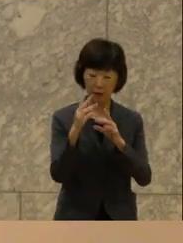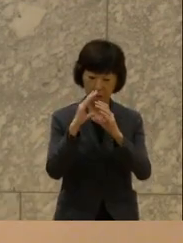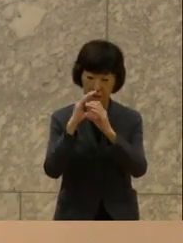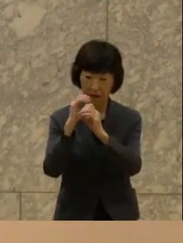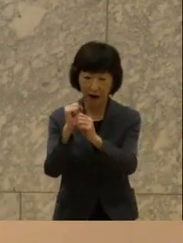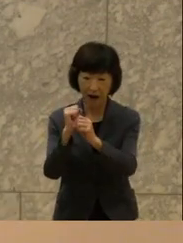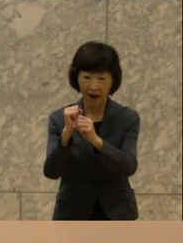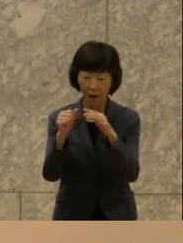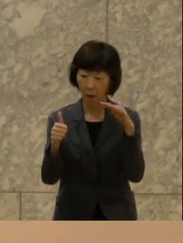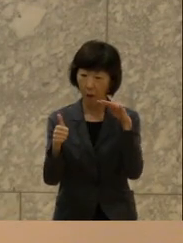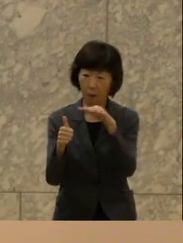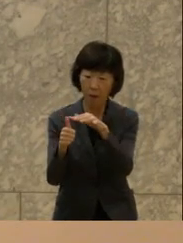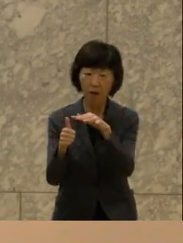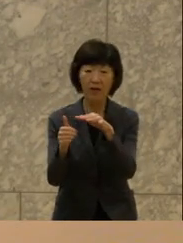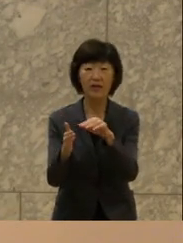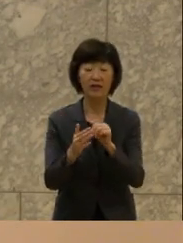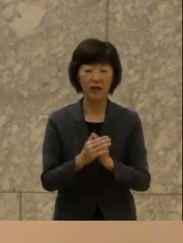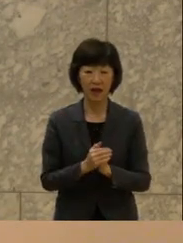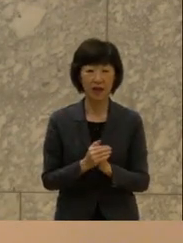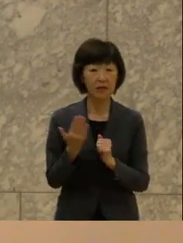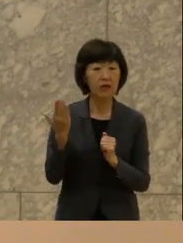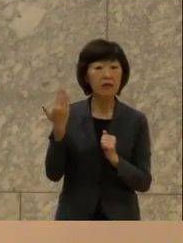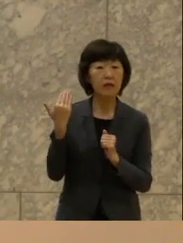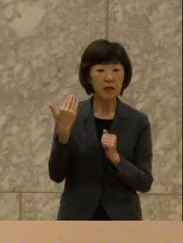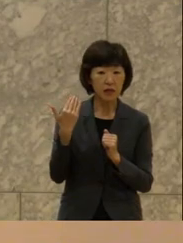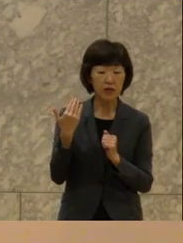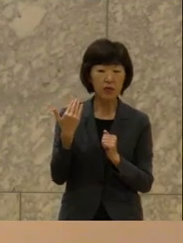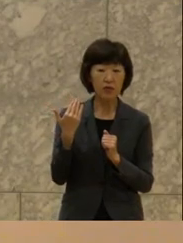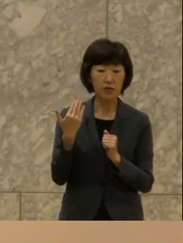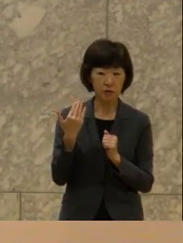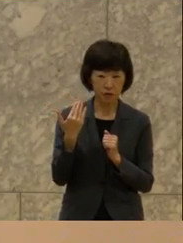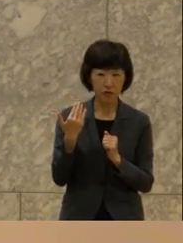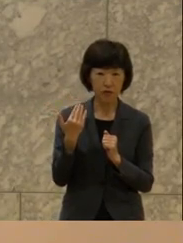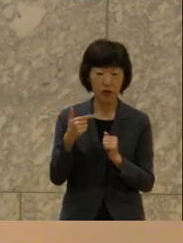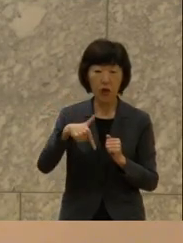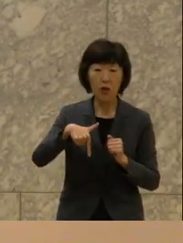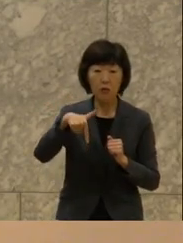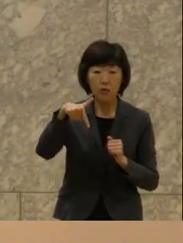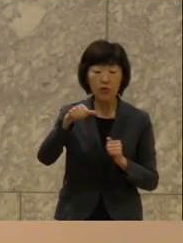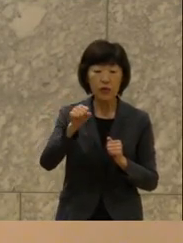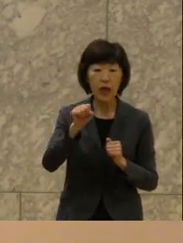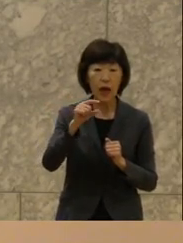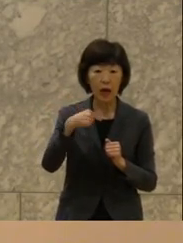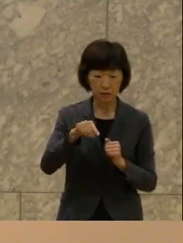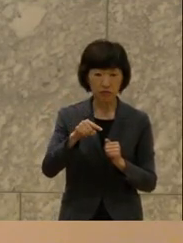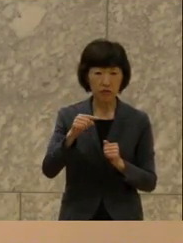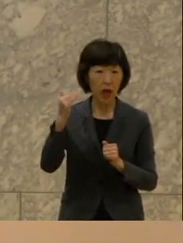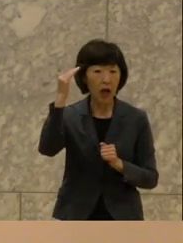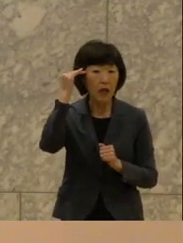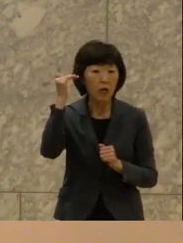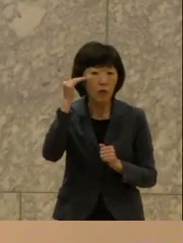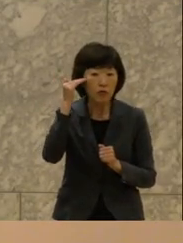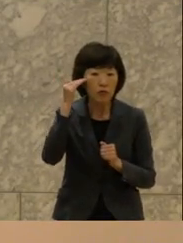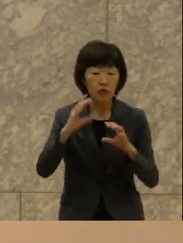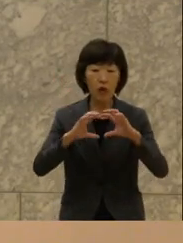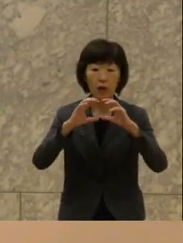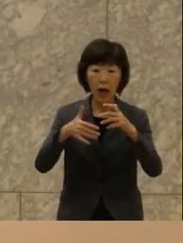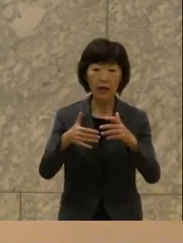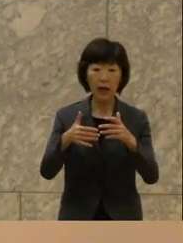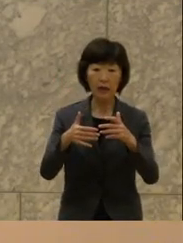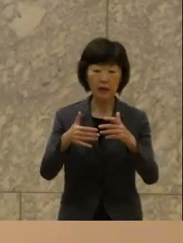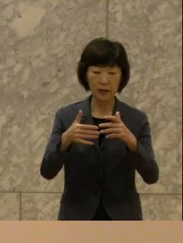ましたまた先日韓国の釜山国際コメディーフェスティバルで海外アーティスト